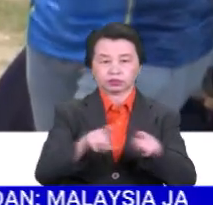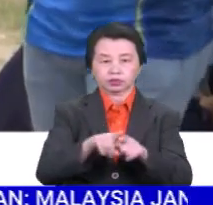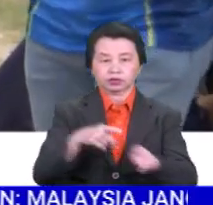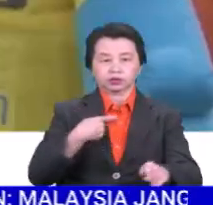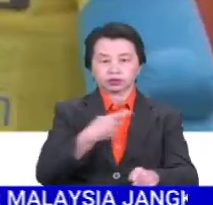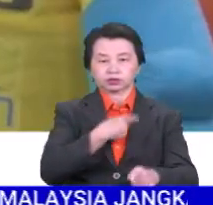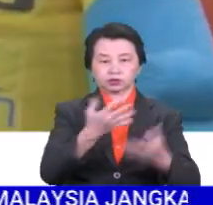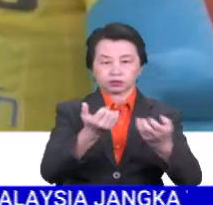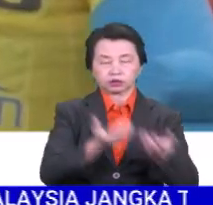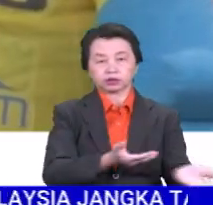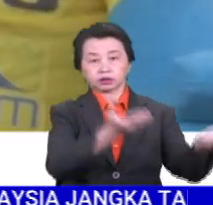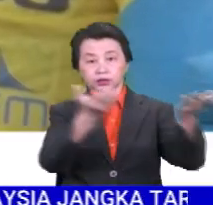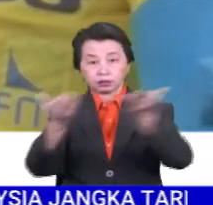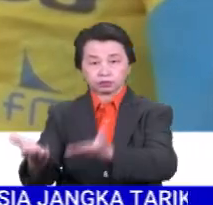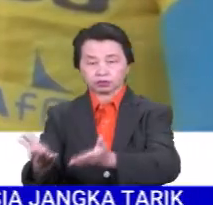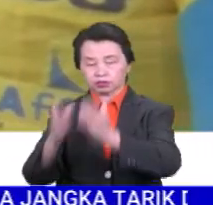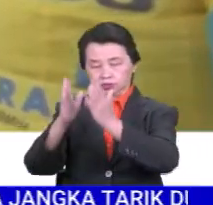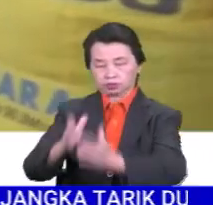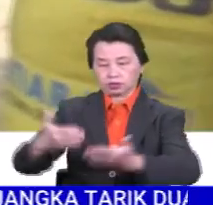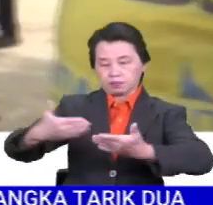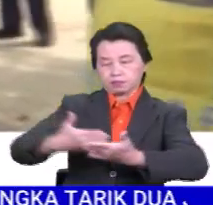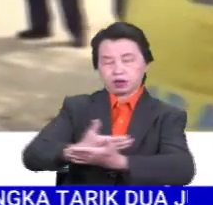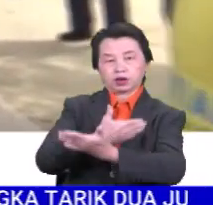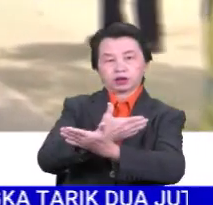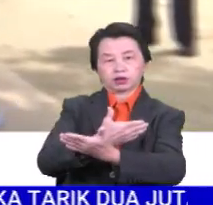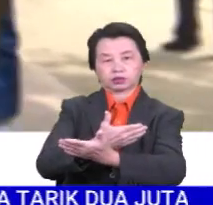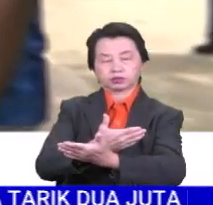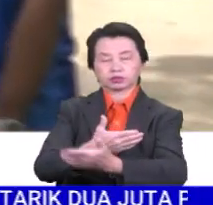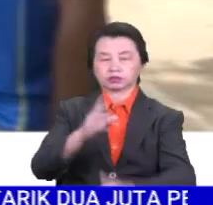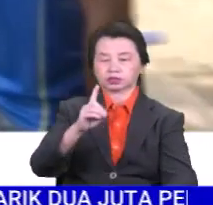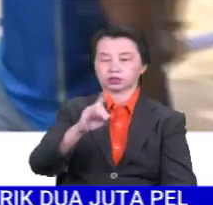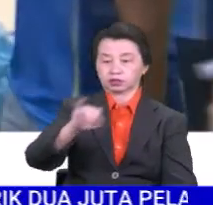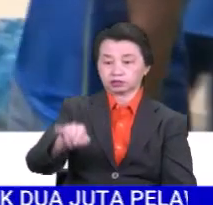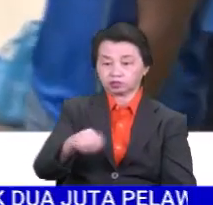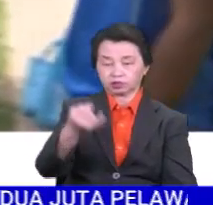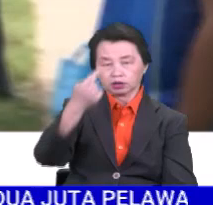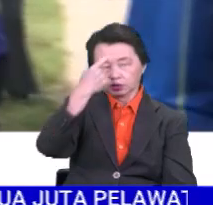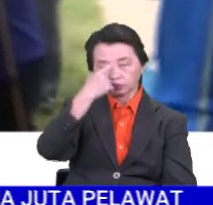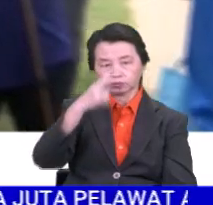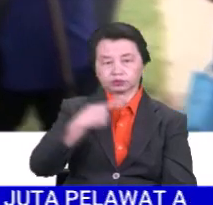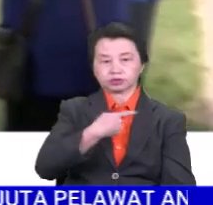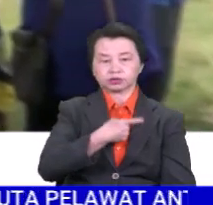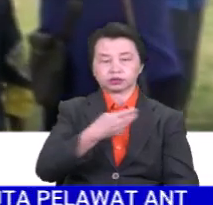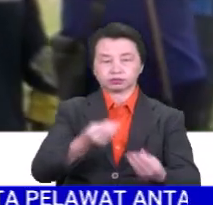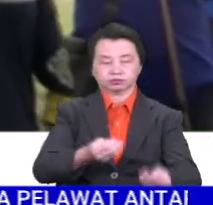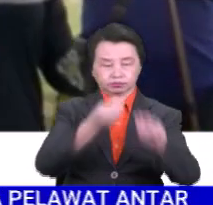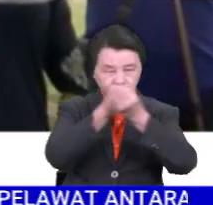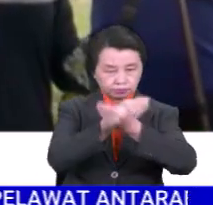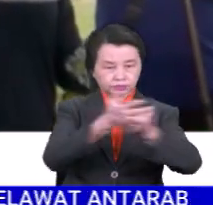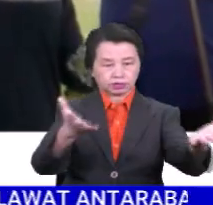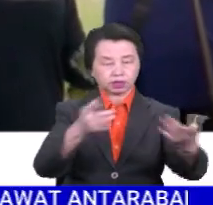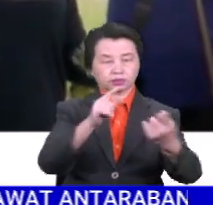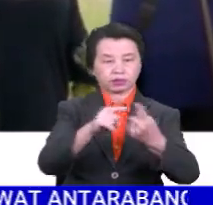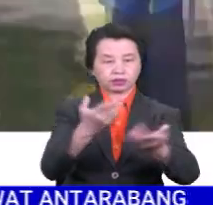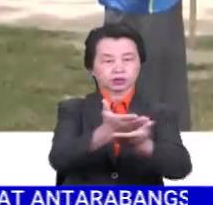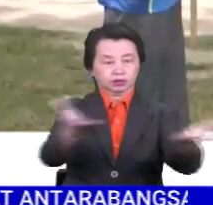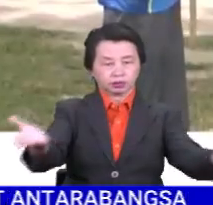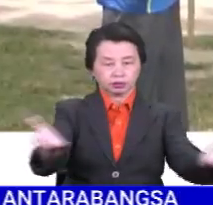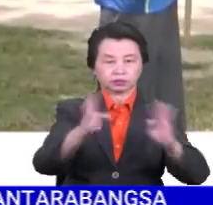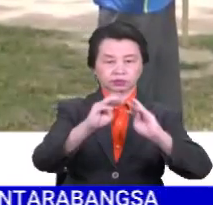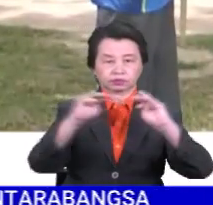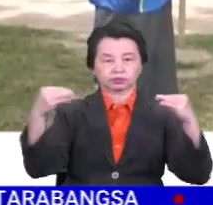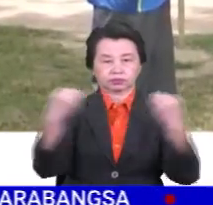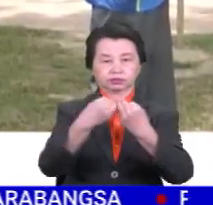nak bawakan muka-muka baru Mutiara FM untuk kita kabarkan kepada semua